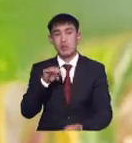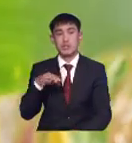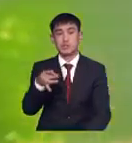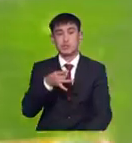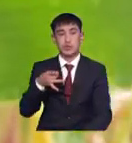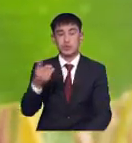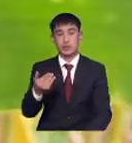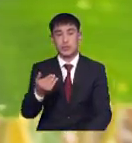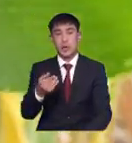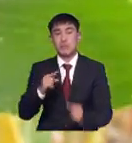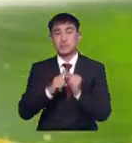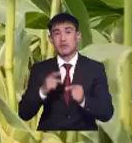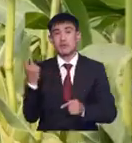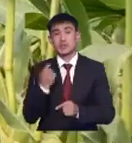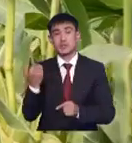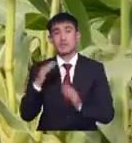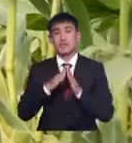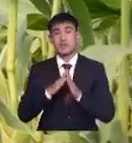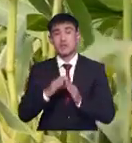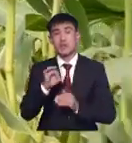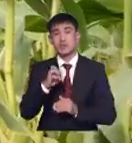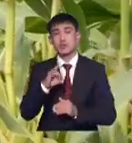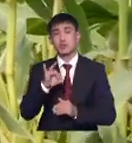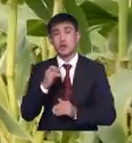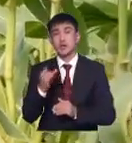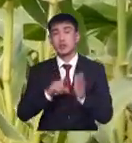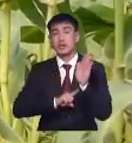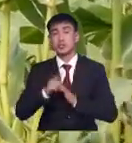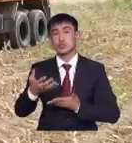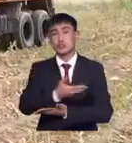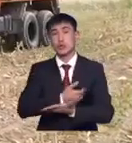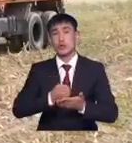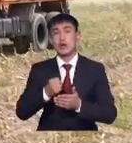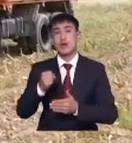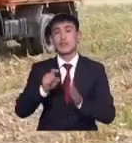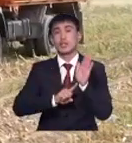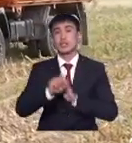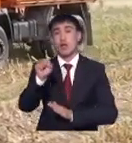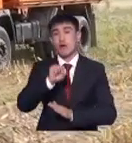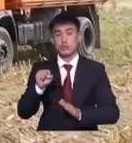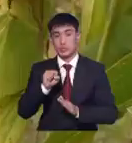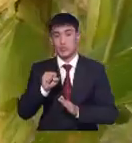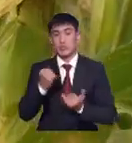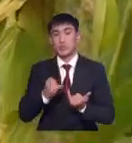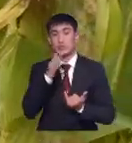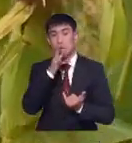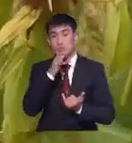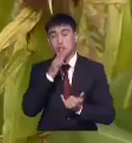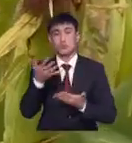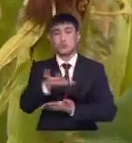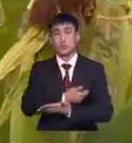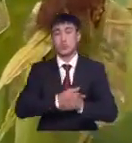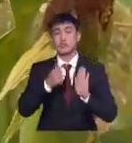сельском округе. По словам владельца фермы Егемена Жумагали, он начал сбор культуры еще в начале августа. В данный момент уже